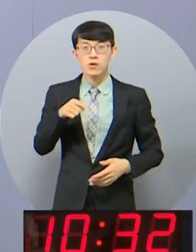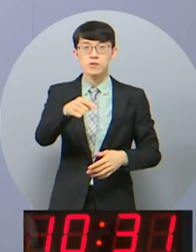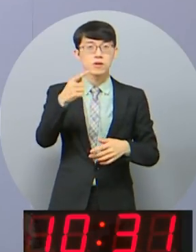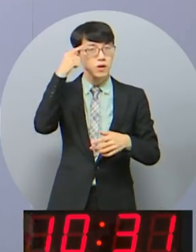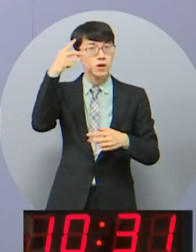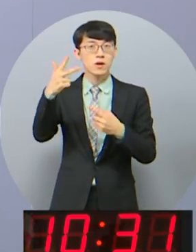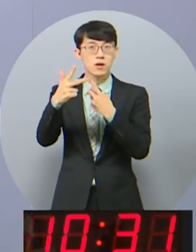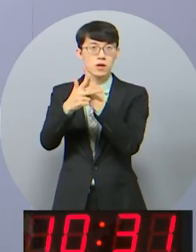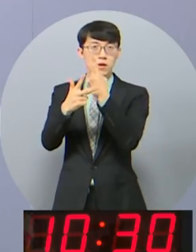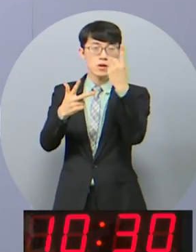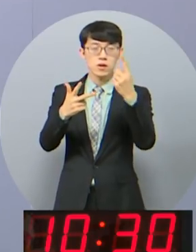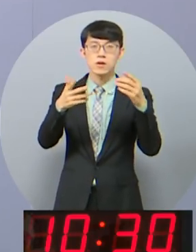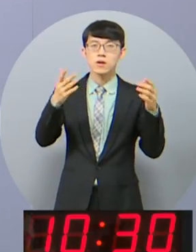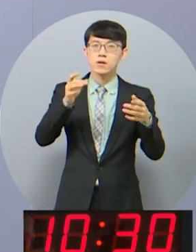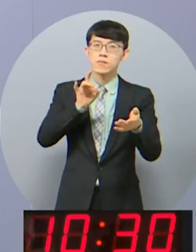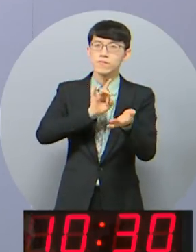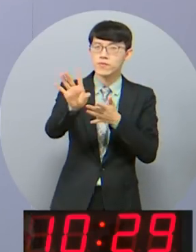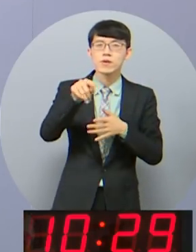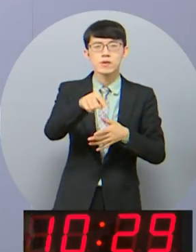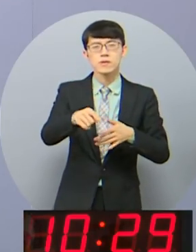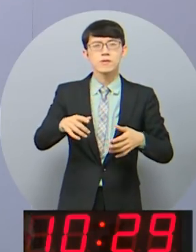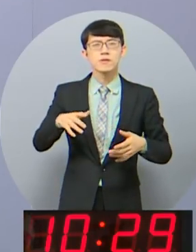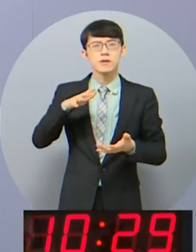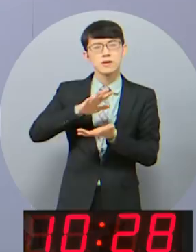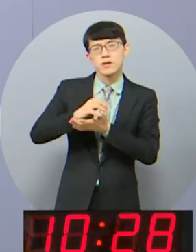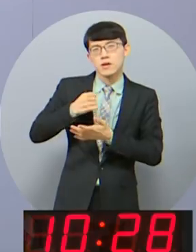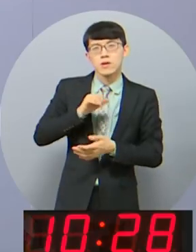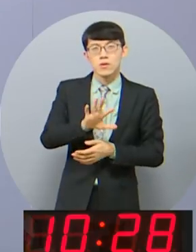三，股市中散户参与投资的